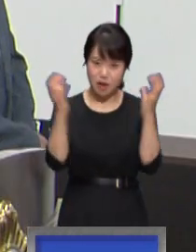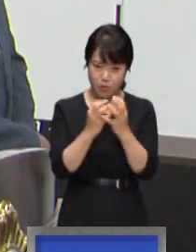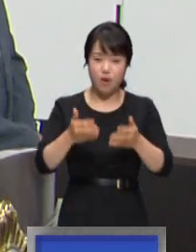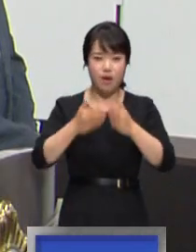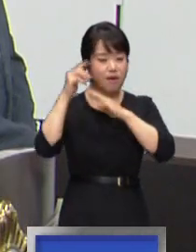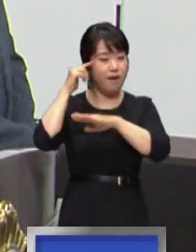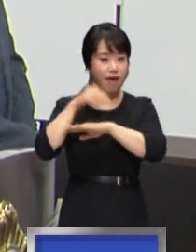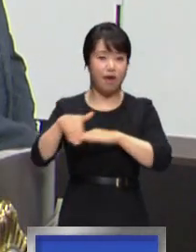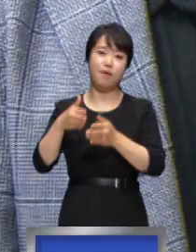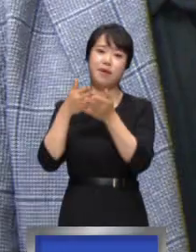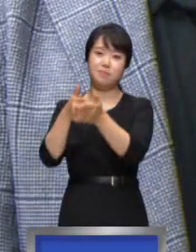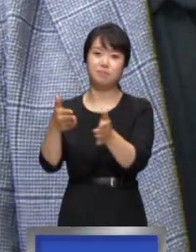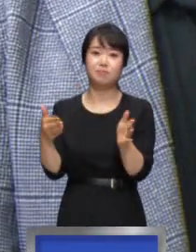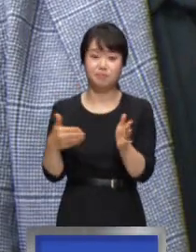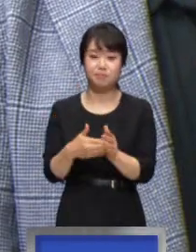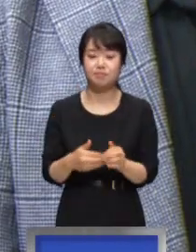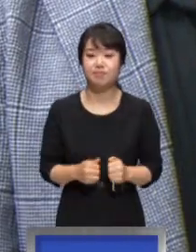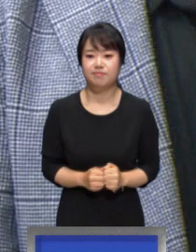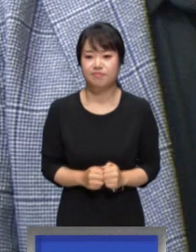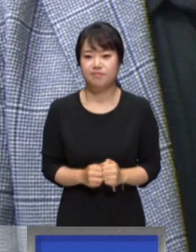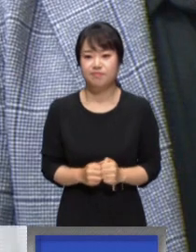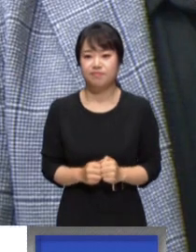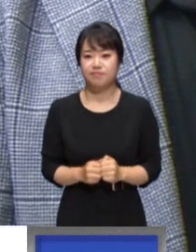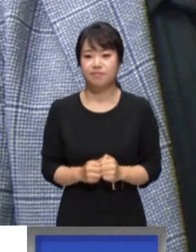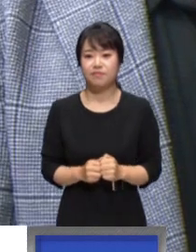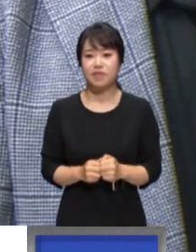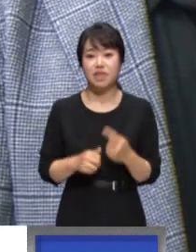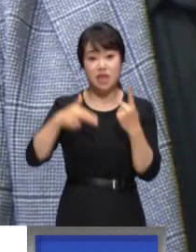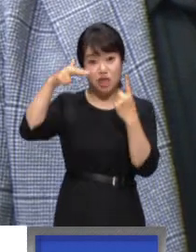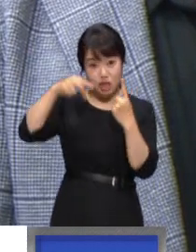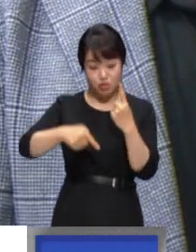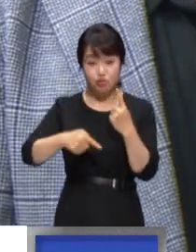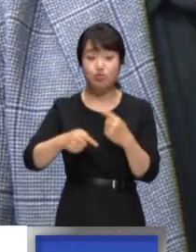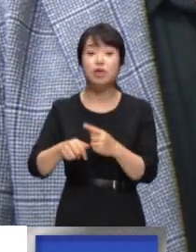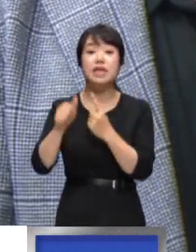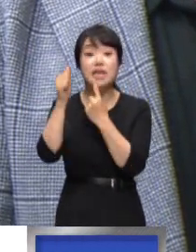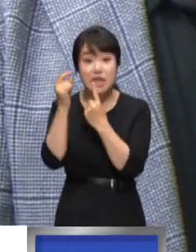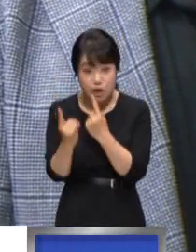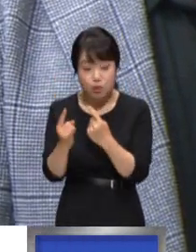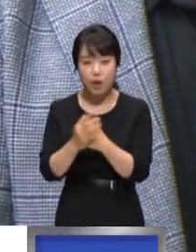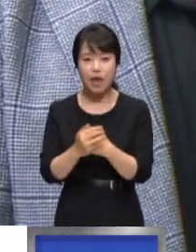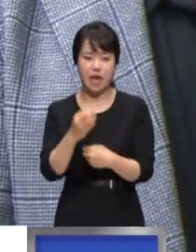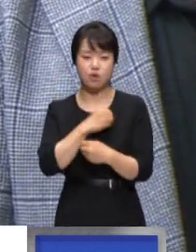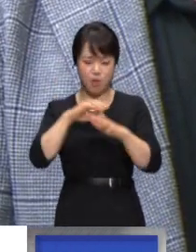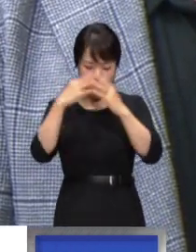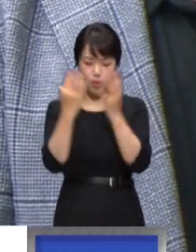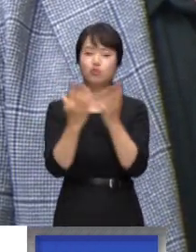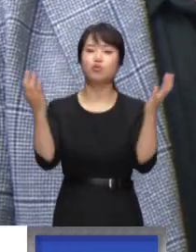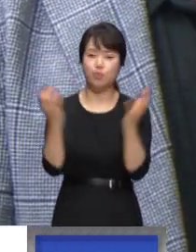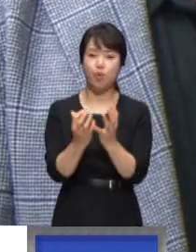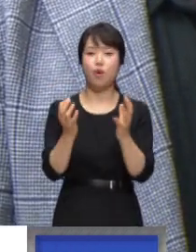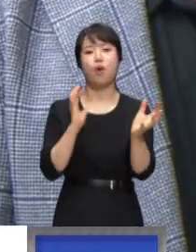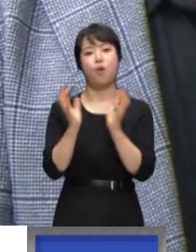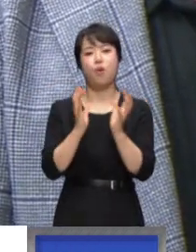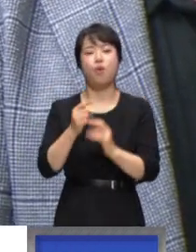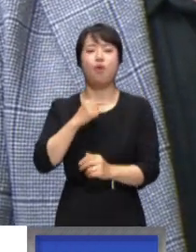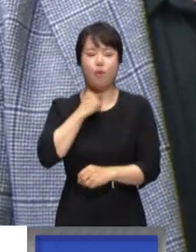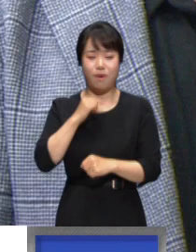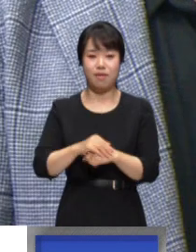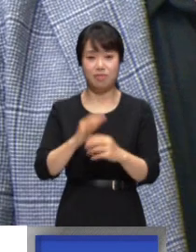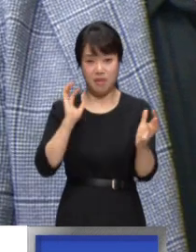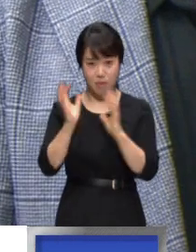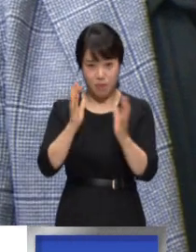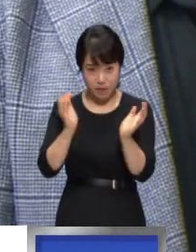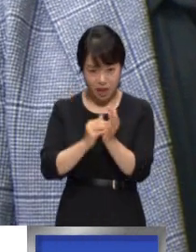개최도 제안했습니다. 하나, 주 1회 의원 모두가 모이는 의원총회 개최를 제안합니다. 의원총회를 통해